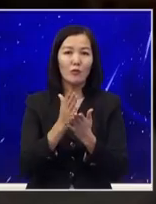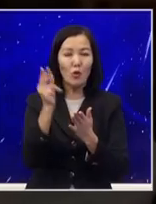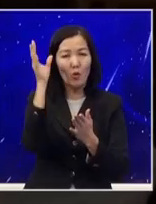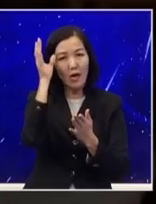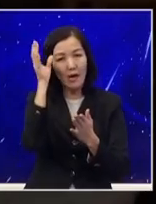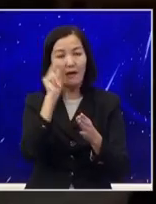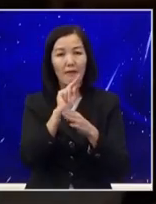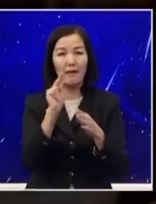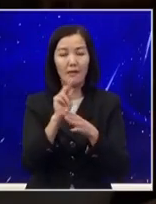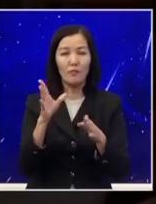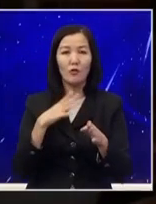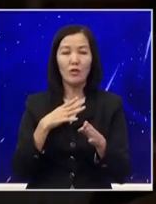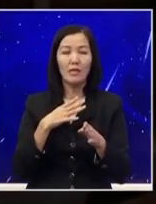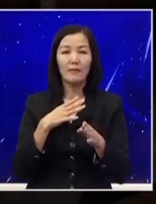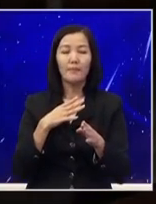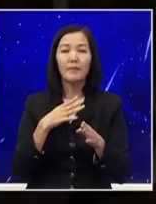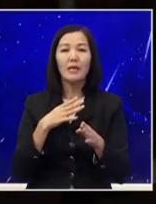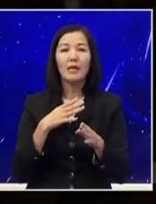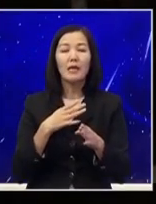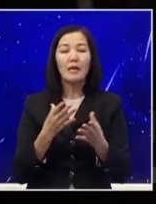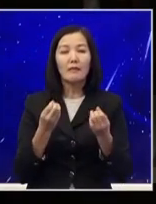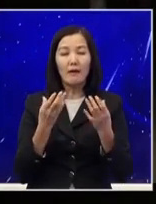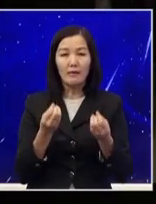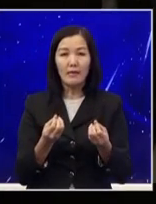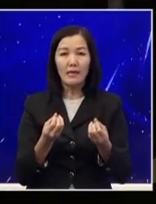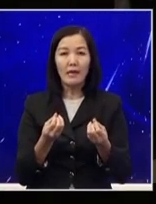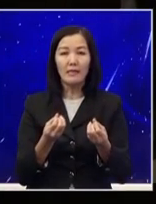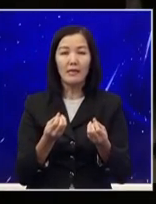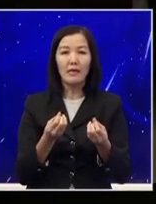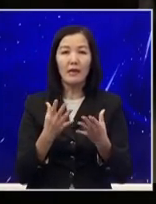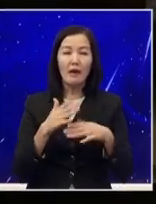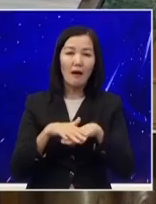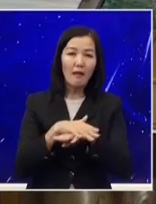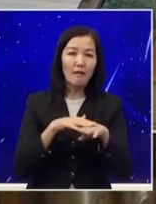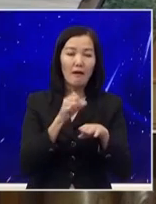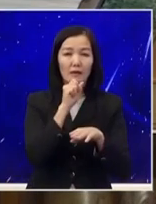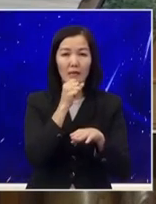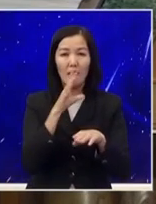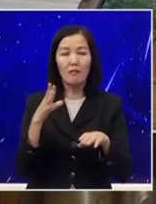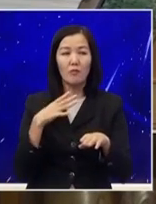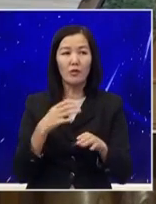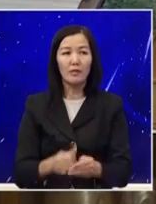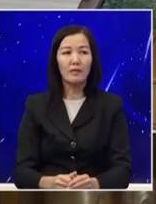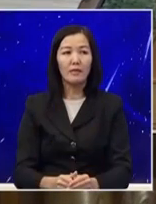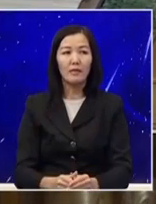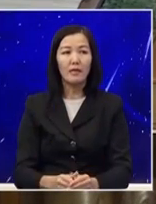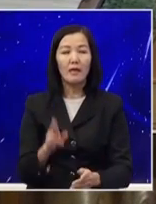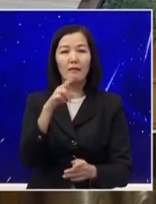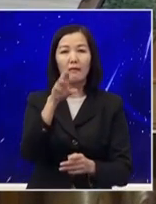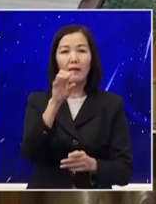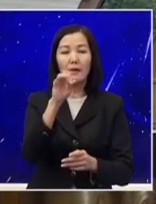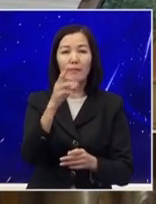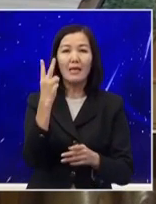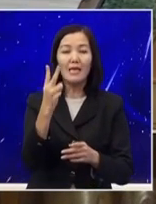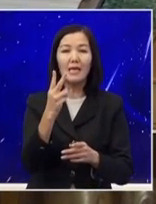отыратын. Айтары бар, аузы дуалы, тағылым тәлімі мол ел ақсақал болатын. Егеубек Даданбекұлы